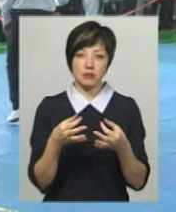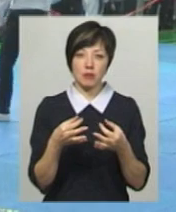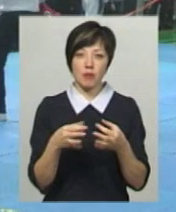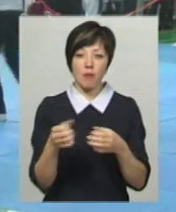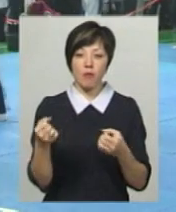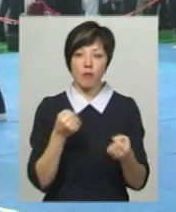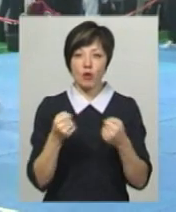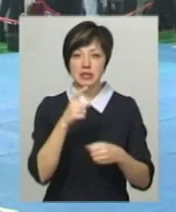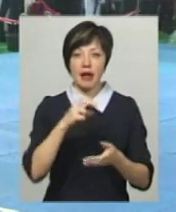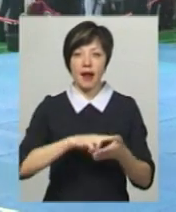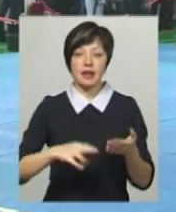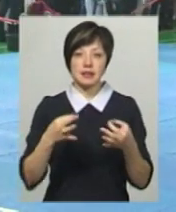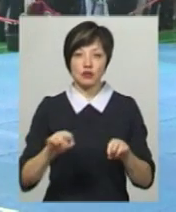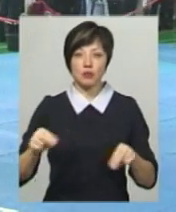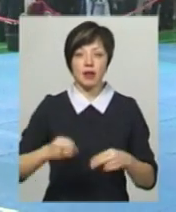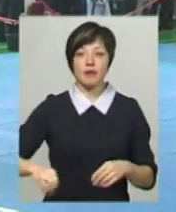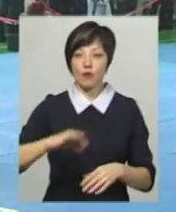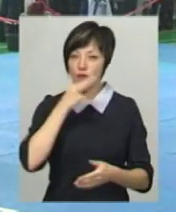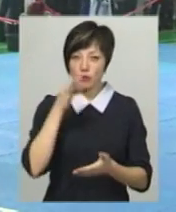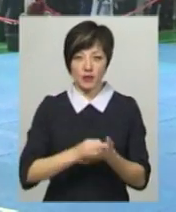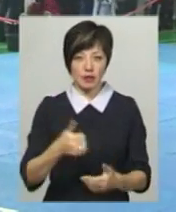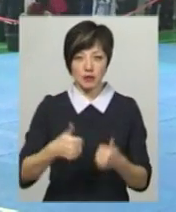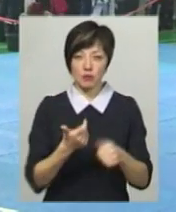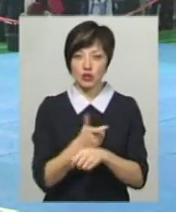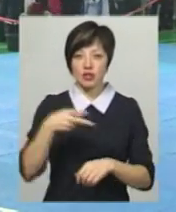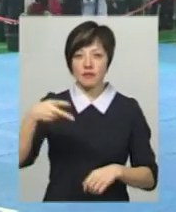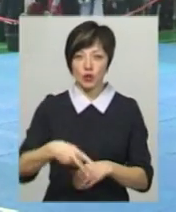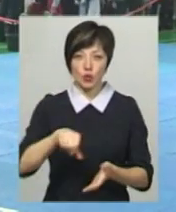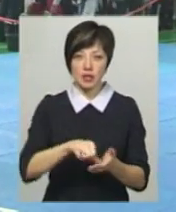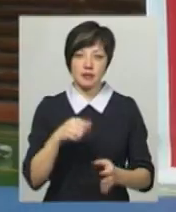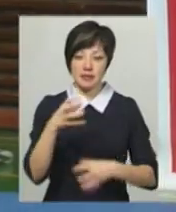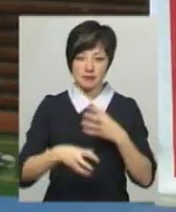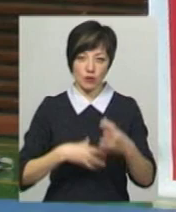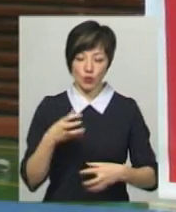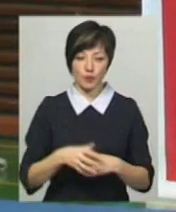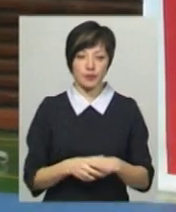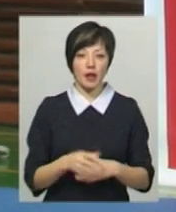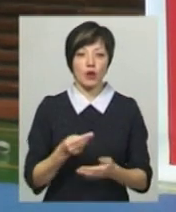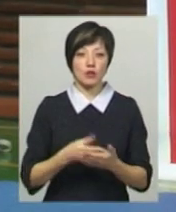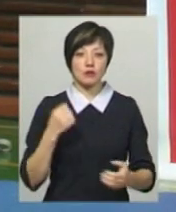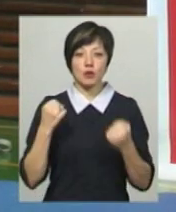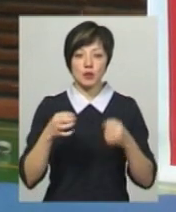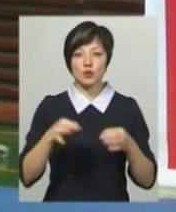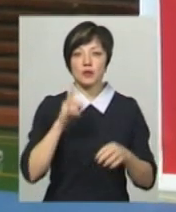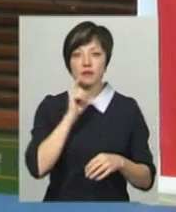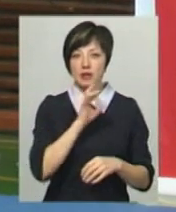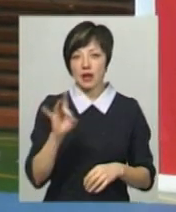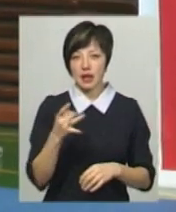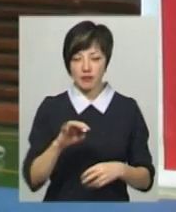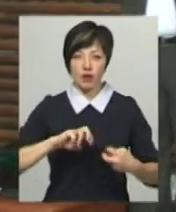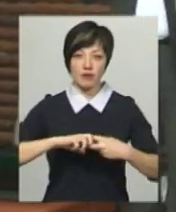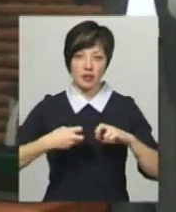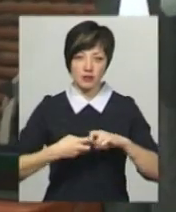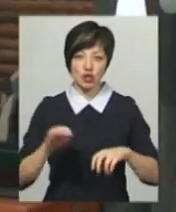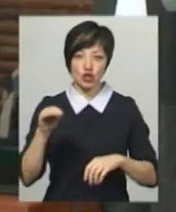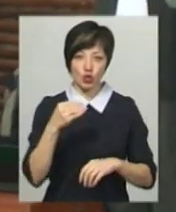Дуже відповідальний старт. Більше 2000 учасників з усього світу. Оцінювали спортсменів судді з Вінниці, Рівного,